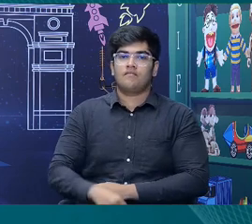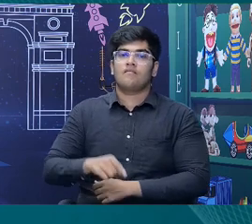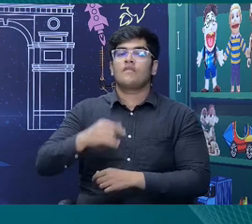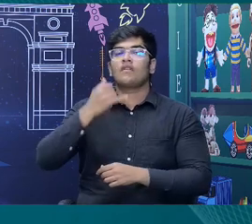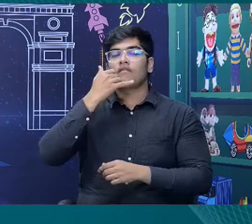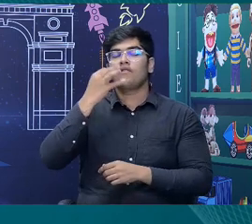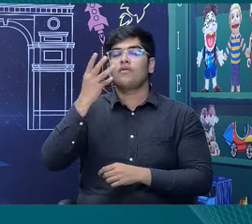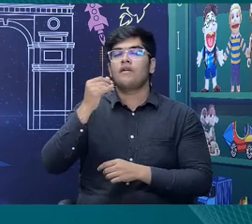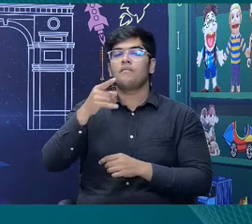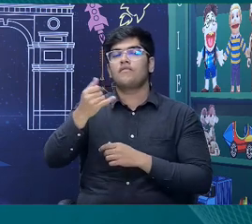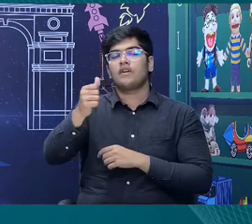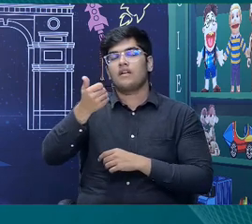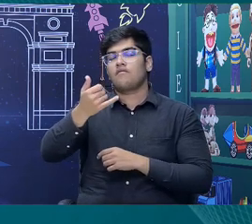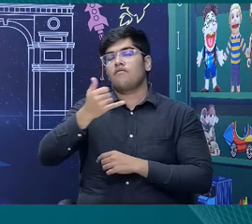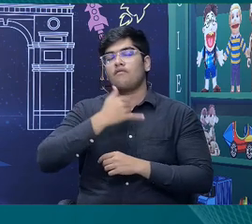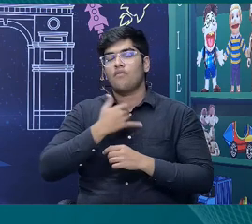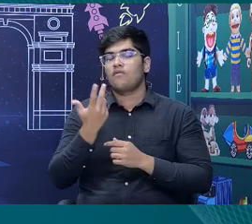dtc1500